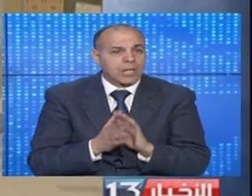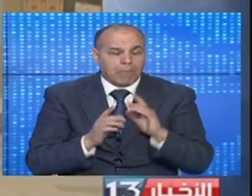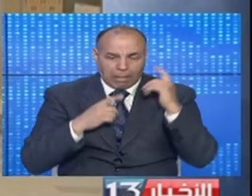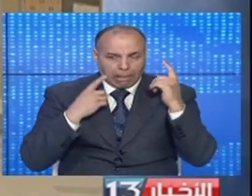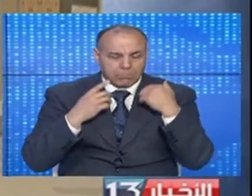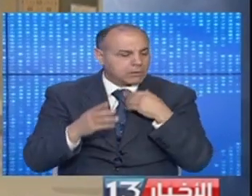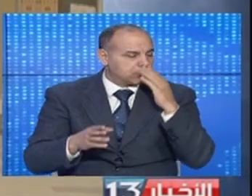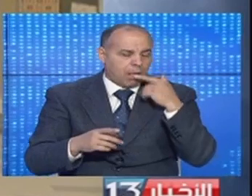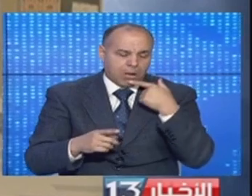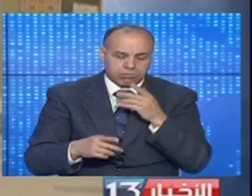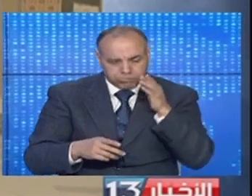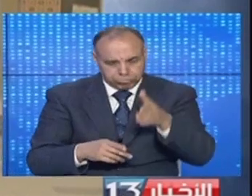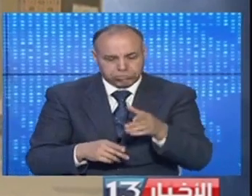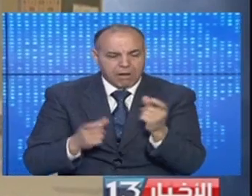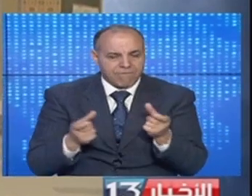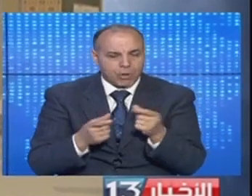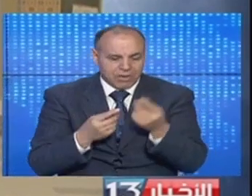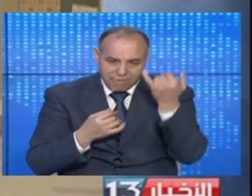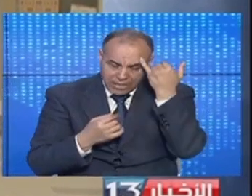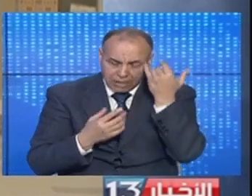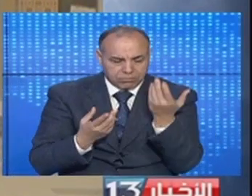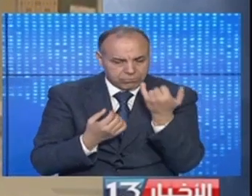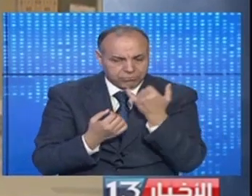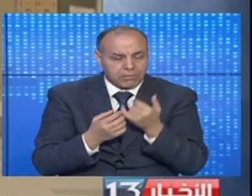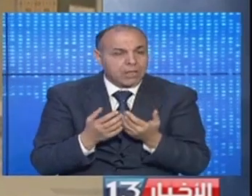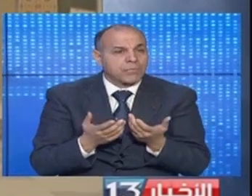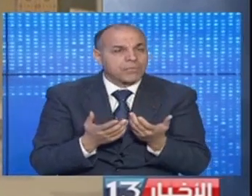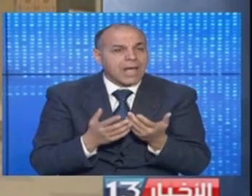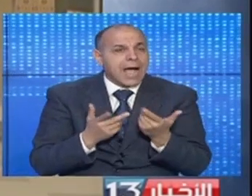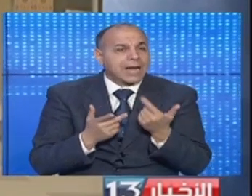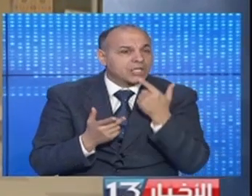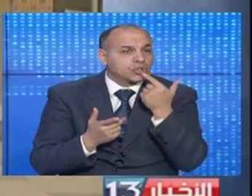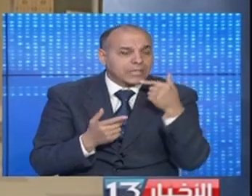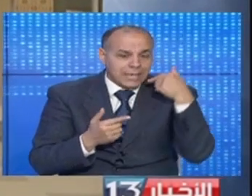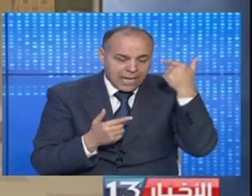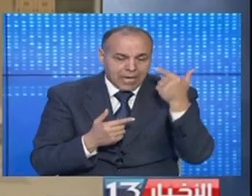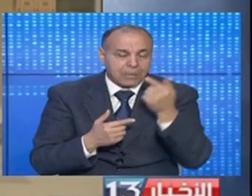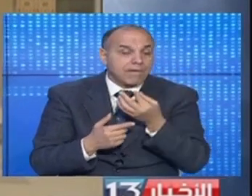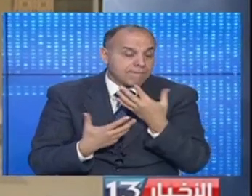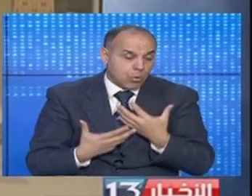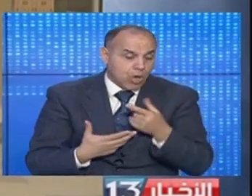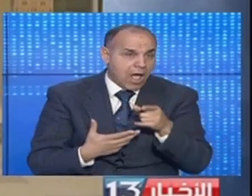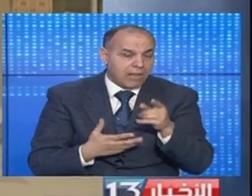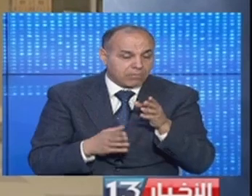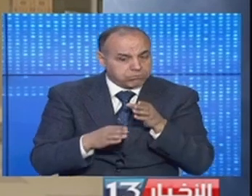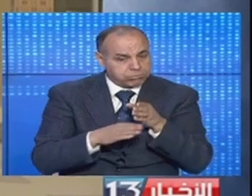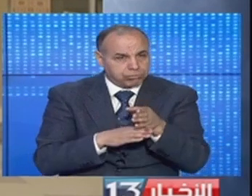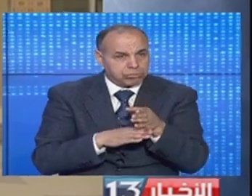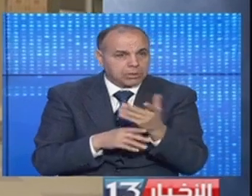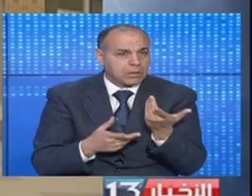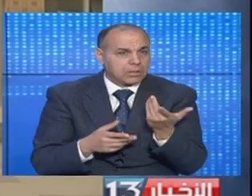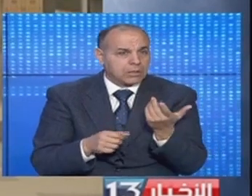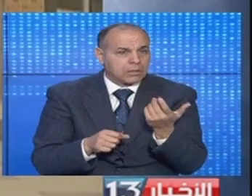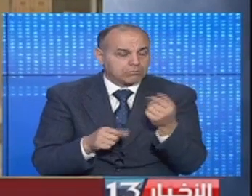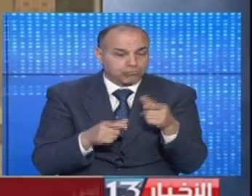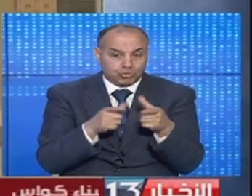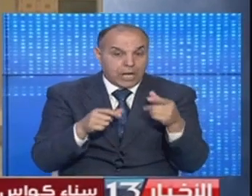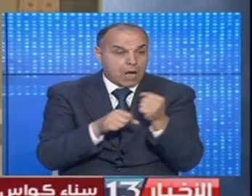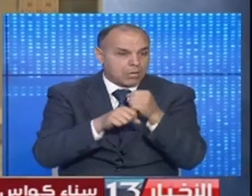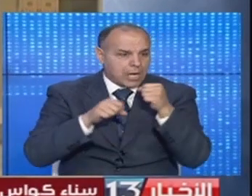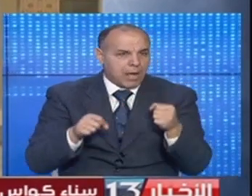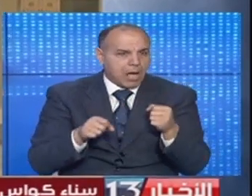قررت انه نعمل بس ناخذ فكره معنا مبدئيا خطر اخر واحد يستحق ان شاء الله انه يدخل في جلسه كبار